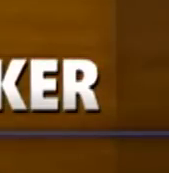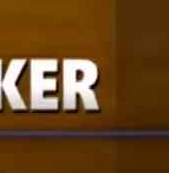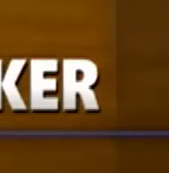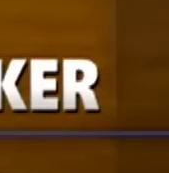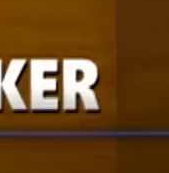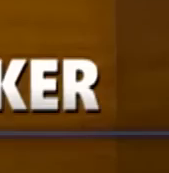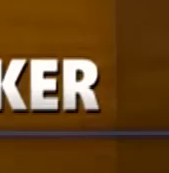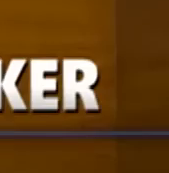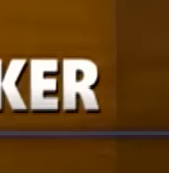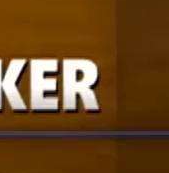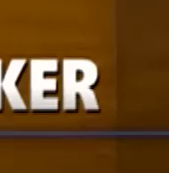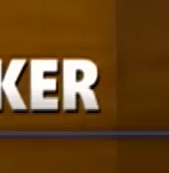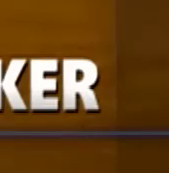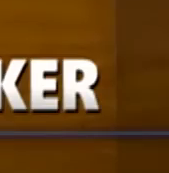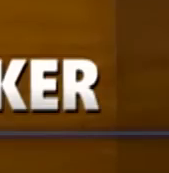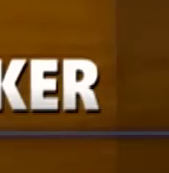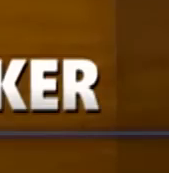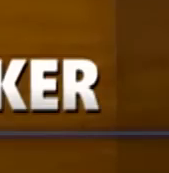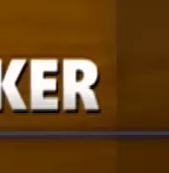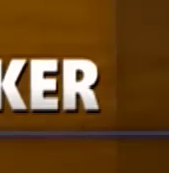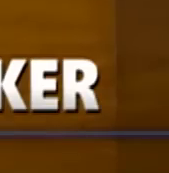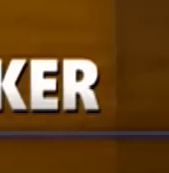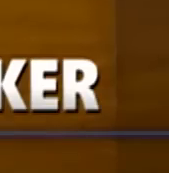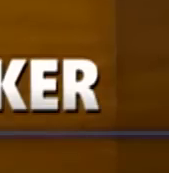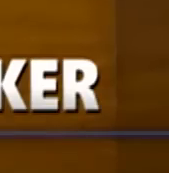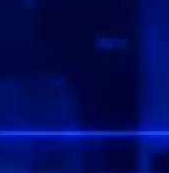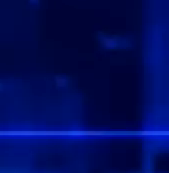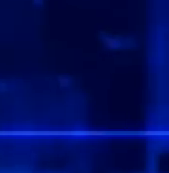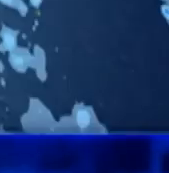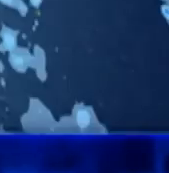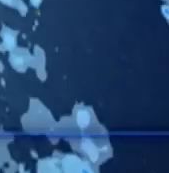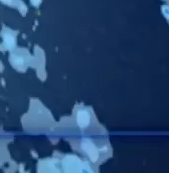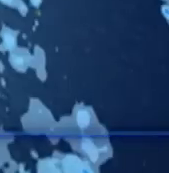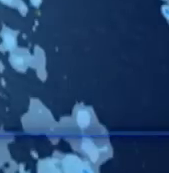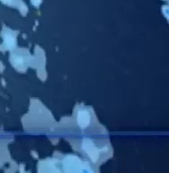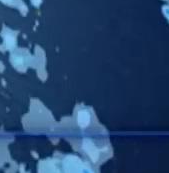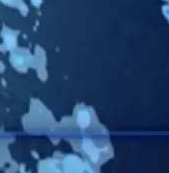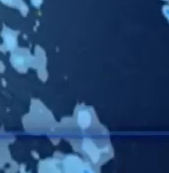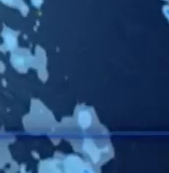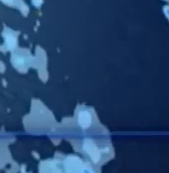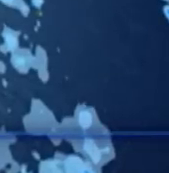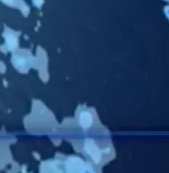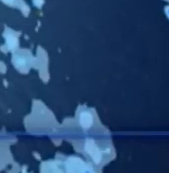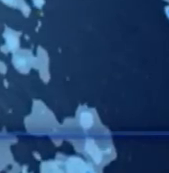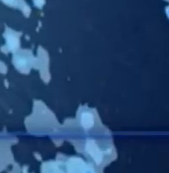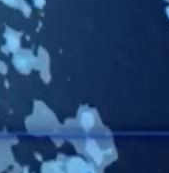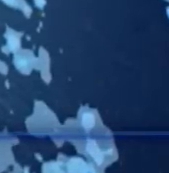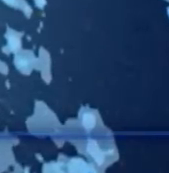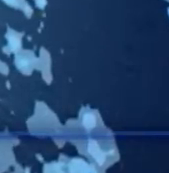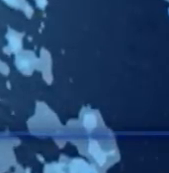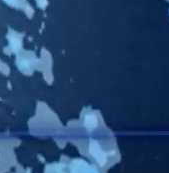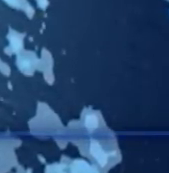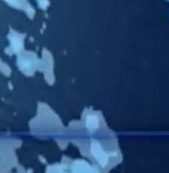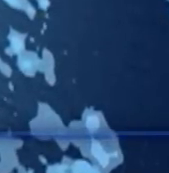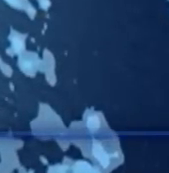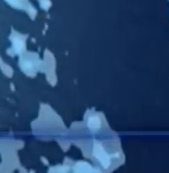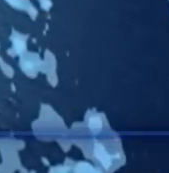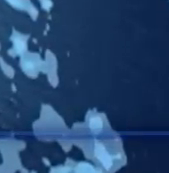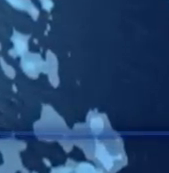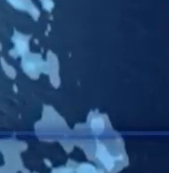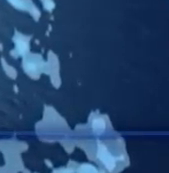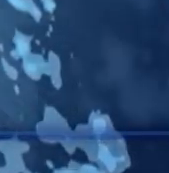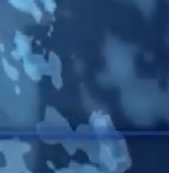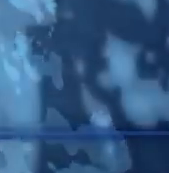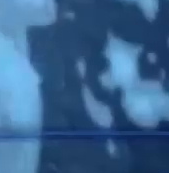Gloria Arroyo, sinamahan pa siyang manumpa. Super Bagyong Betty, posibleng pumasok ng Philippine Area of Responsibility